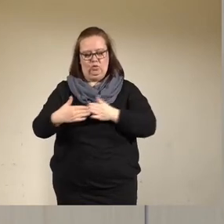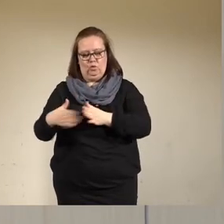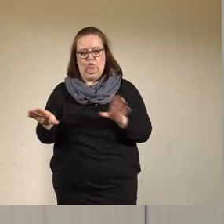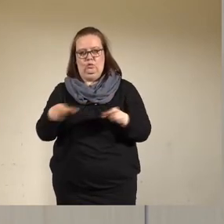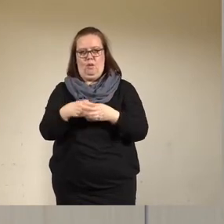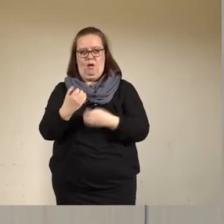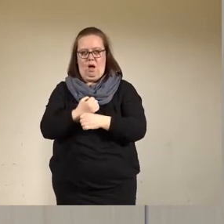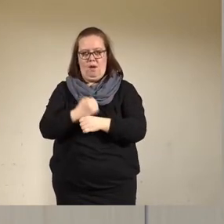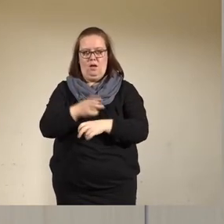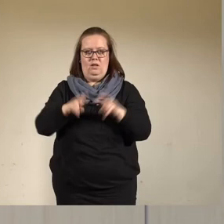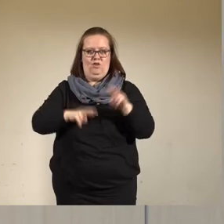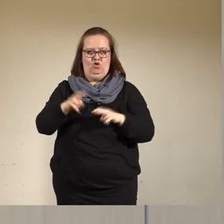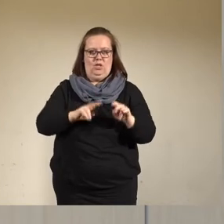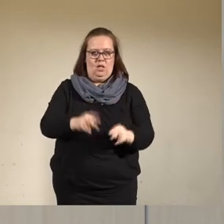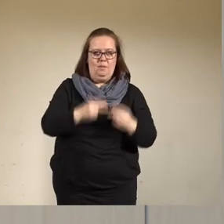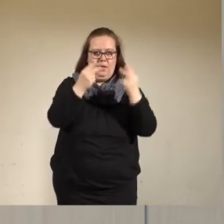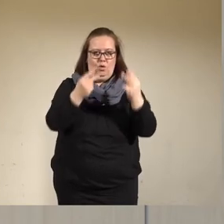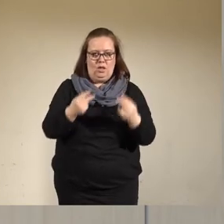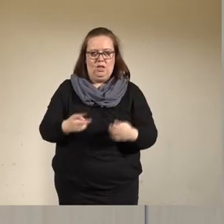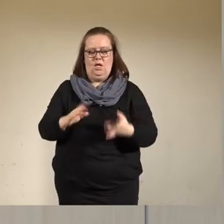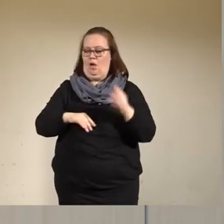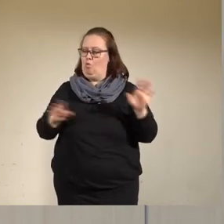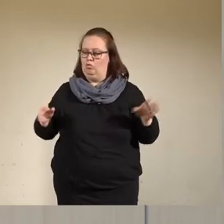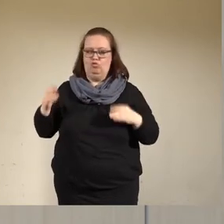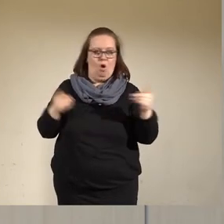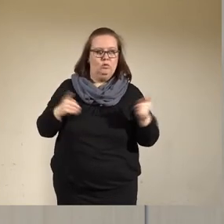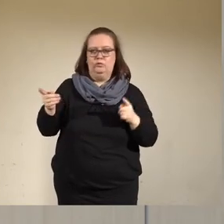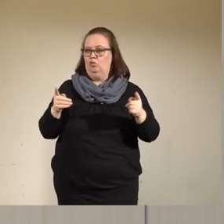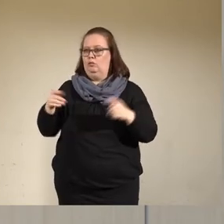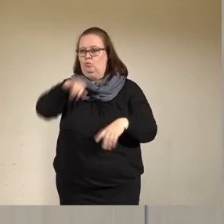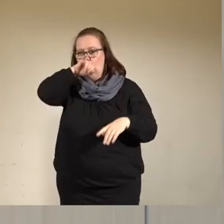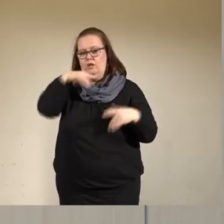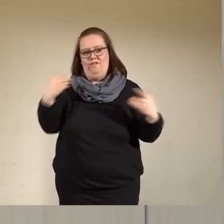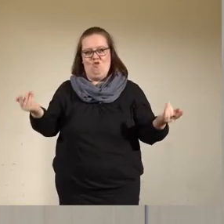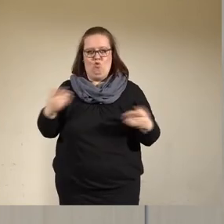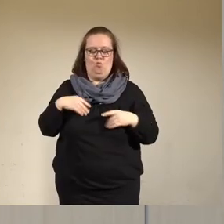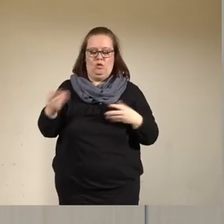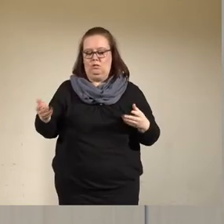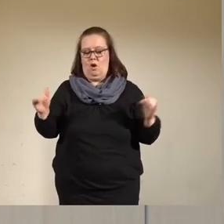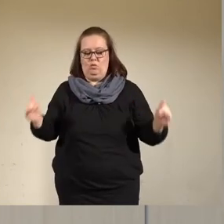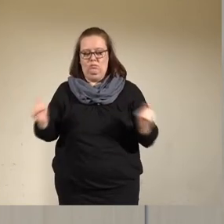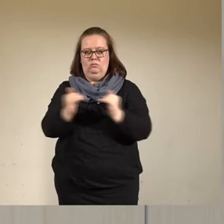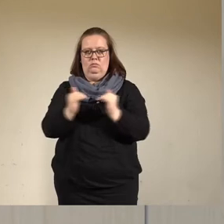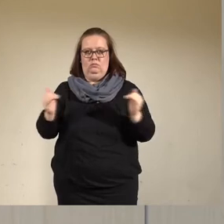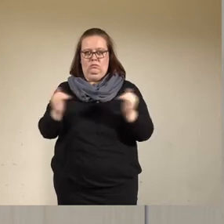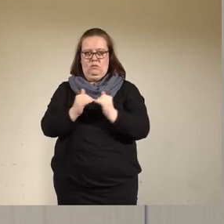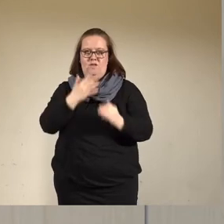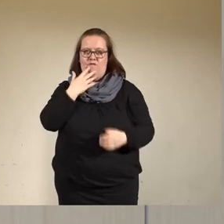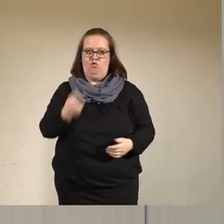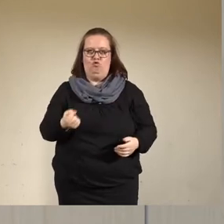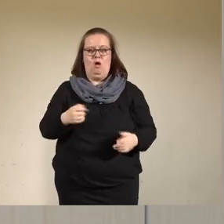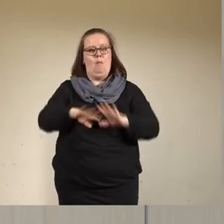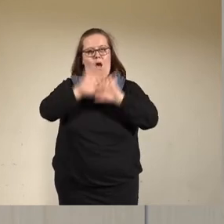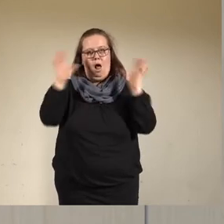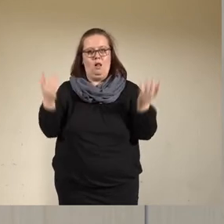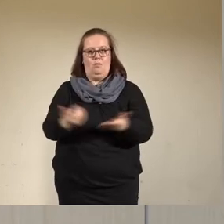zusammenzubringen, unterschiedliche Prioritäten der verschiedenen Fraktionen, wo jeder seine speziellen Schwerpunkte hat, die man auch dann sehen möchte im Ergebnis. Aber